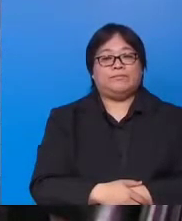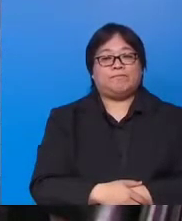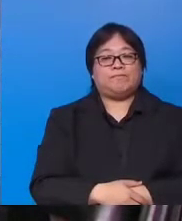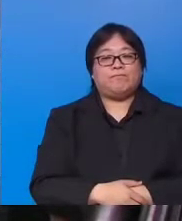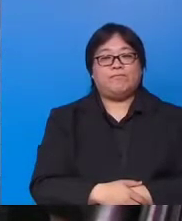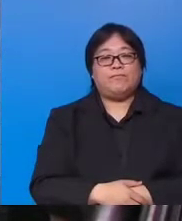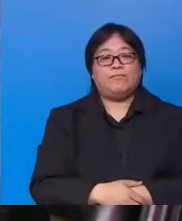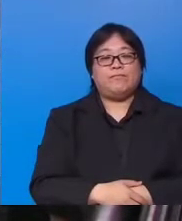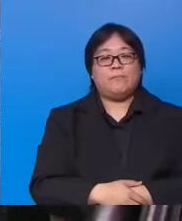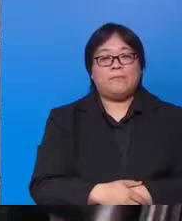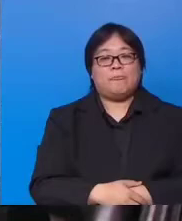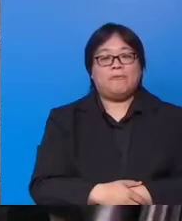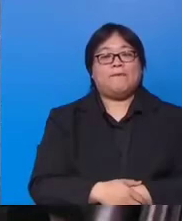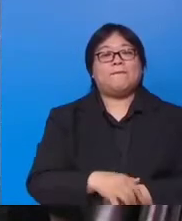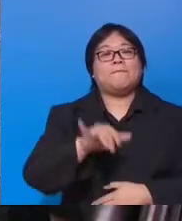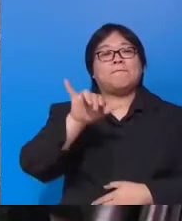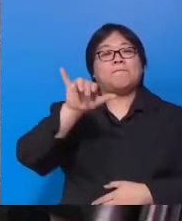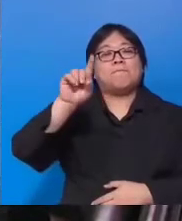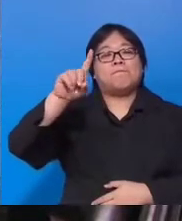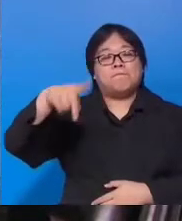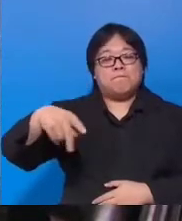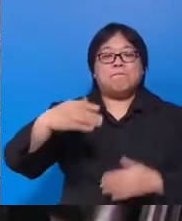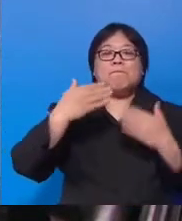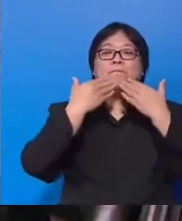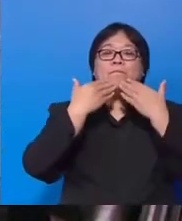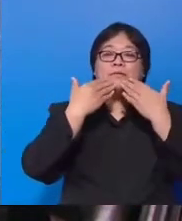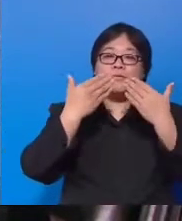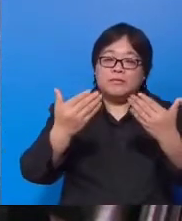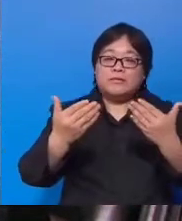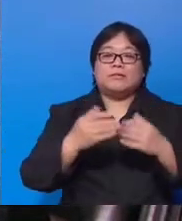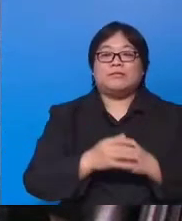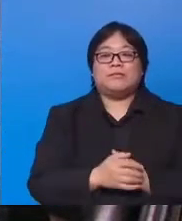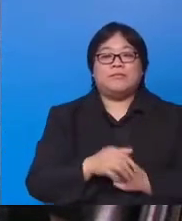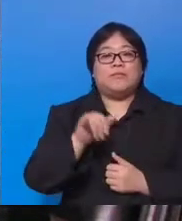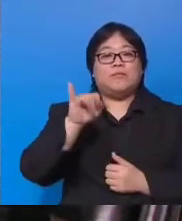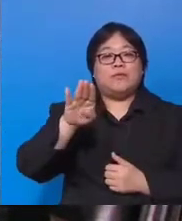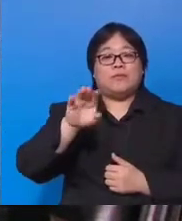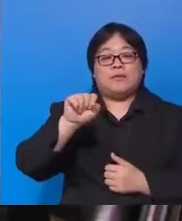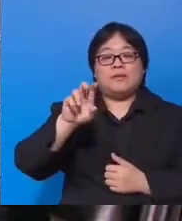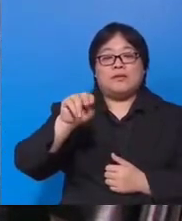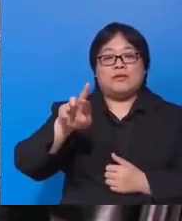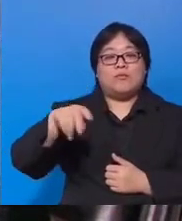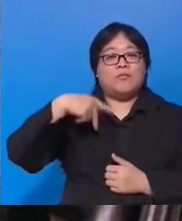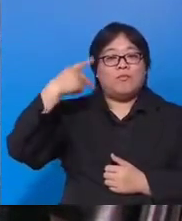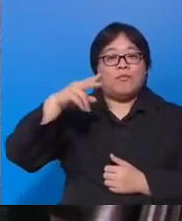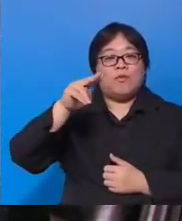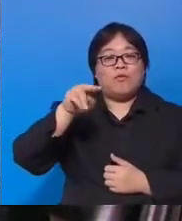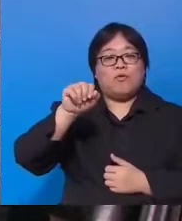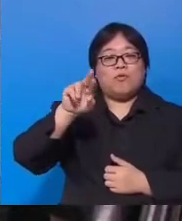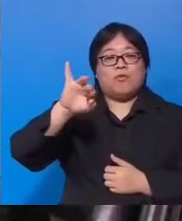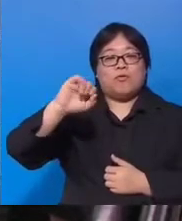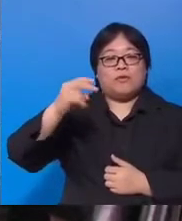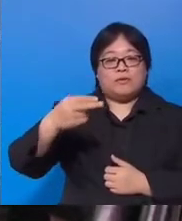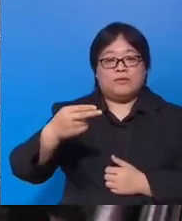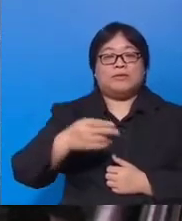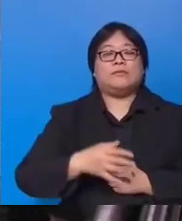Bismillahirrahmanirrahim. Yang di-Pertua, terima kasih daripada Yang Berhormat Senator Puan Nuridah binti Muhammad